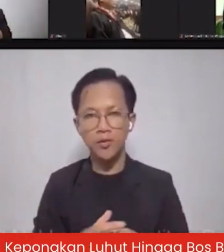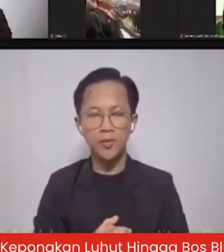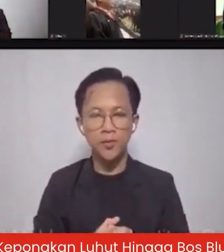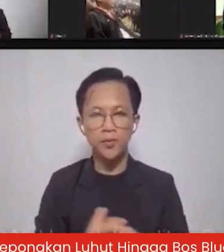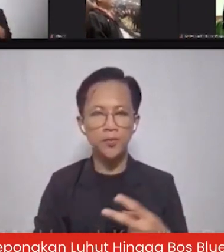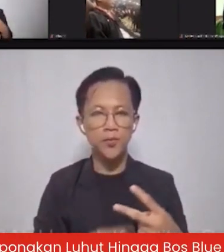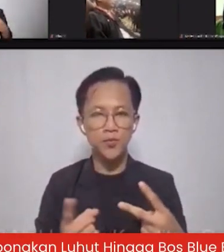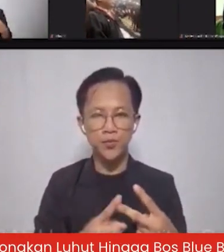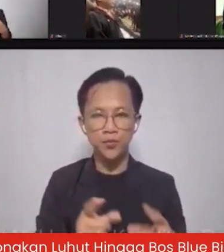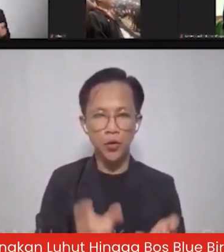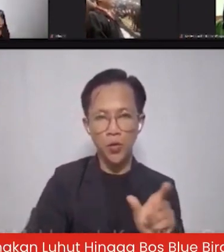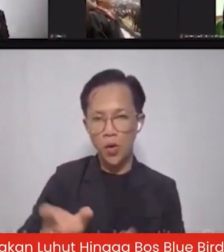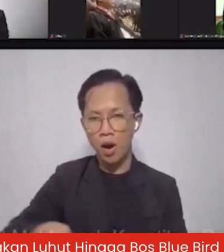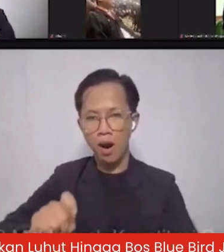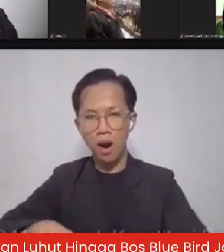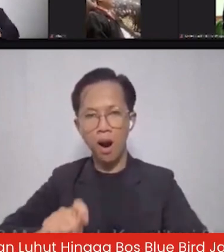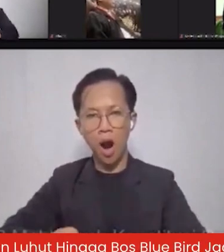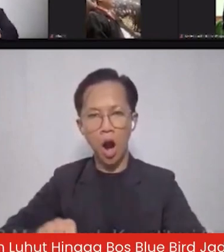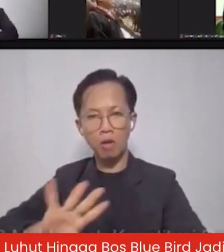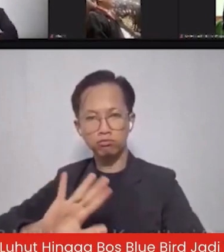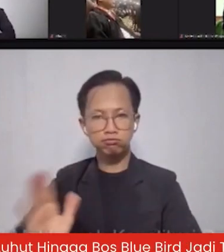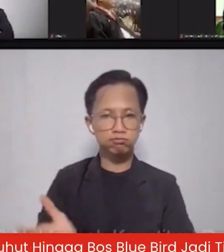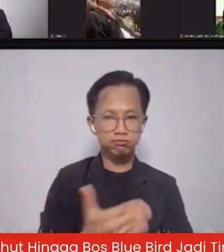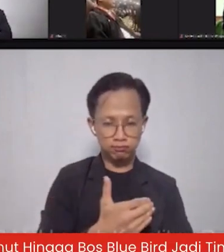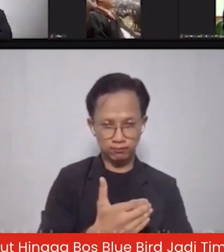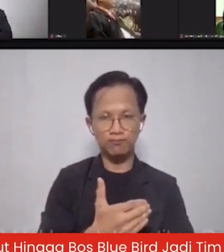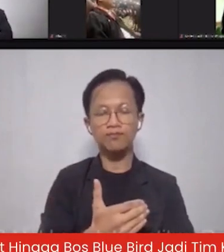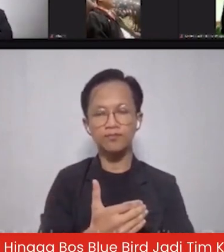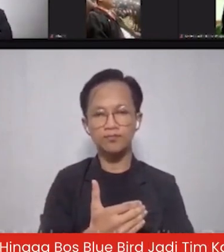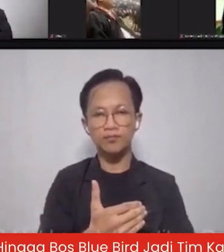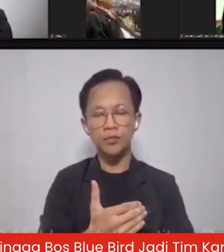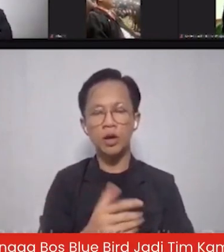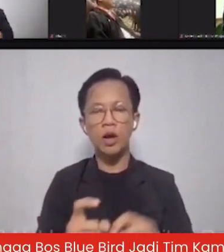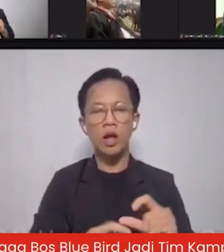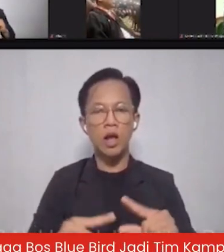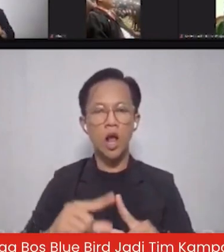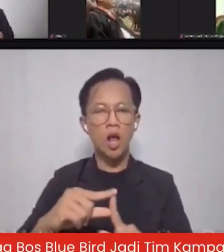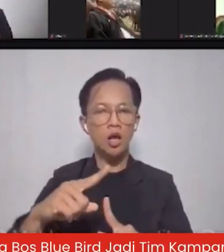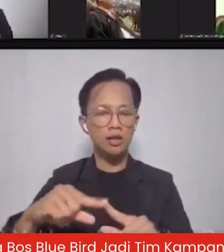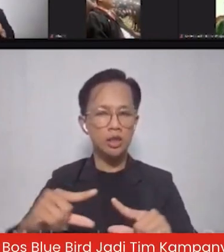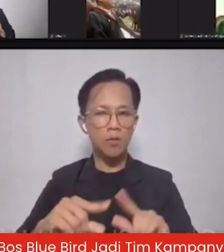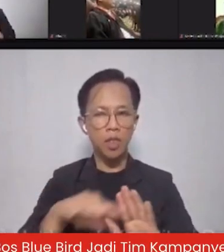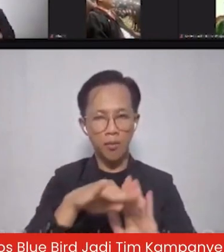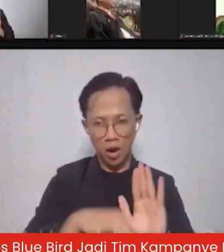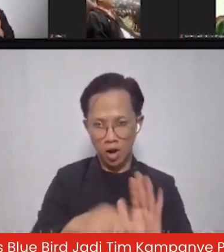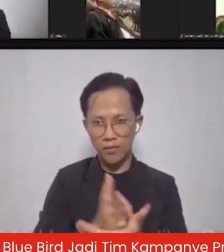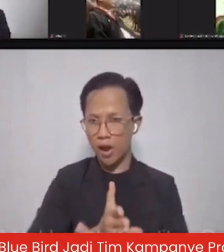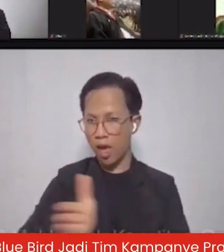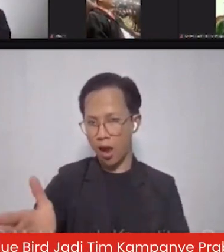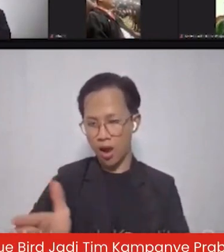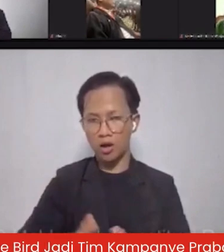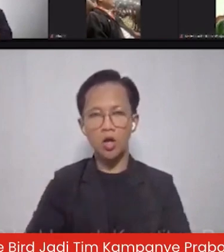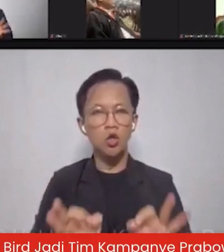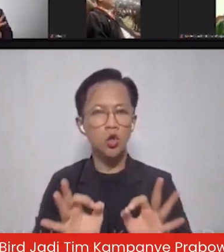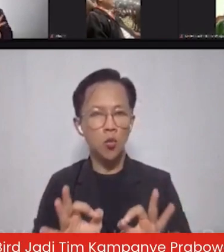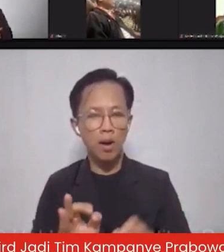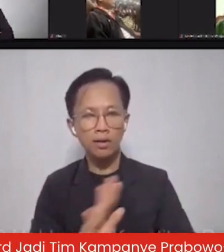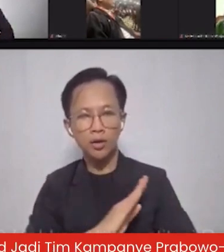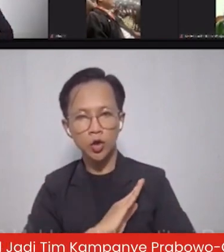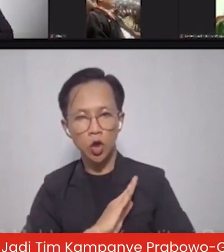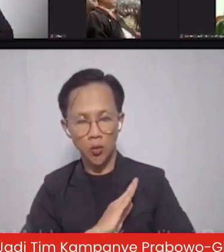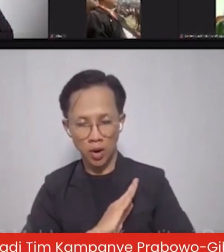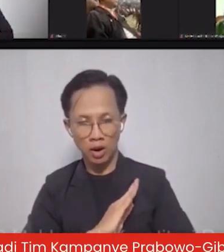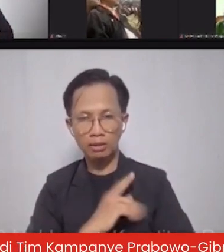Hakim terlapor terbukti melanggar saptakarsa utama prinsip kepantasan dan kesopanan sepanjang terkait dengan